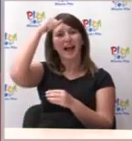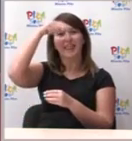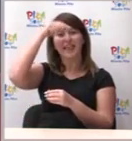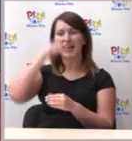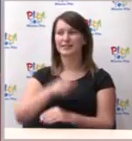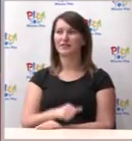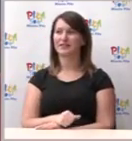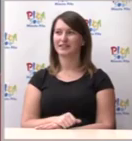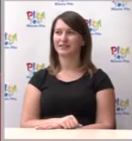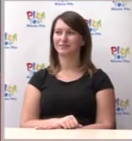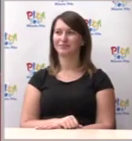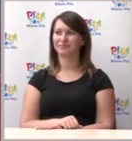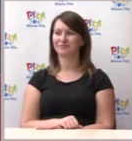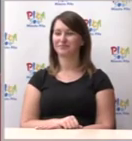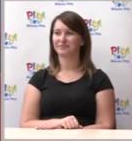sesji nauczę się.